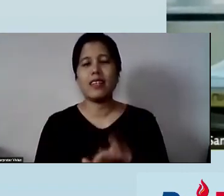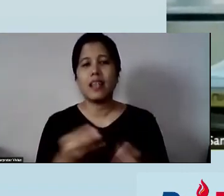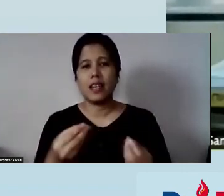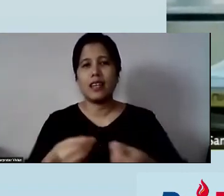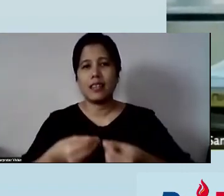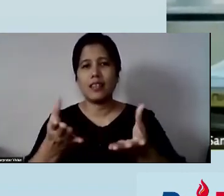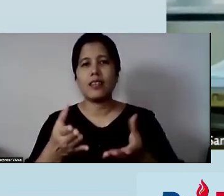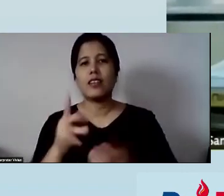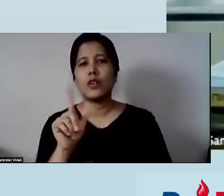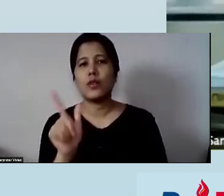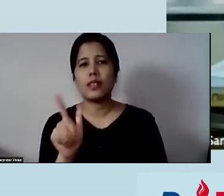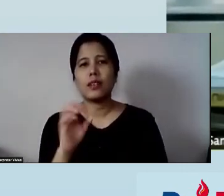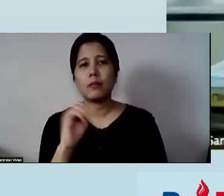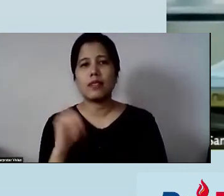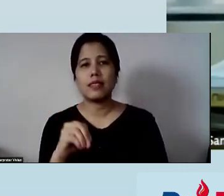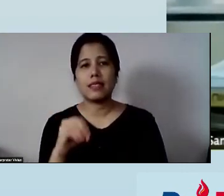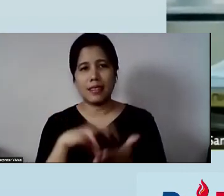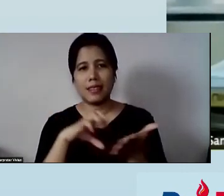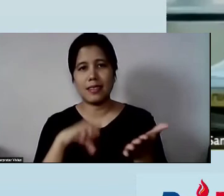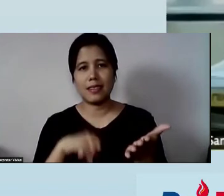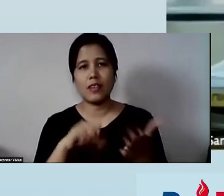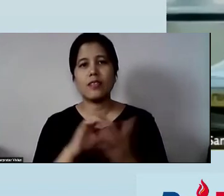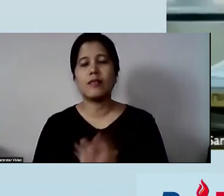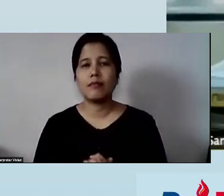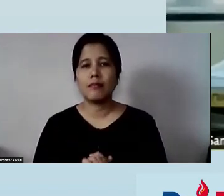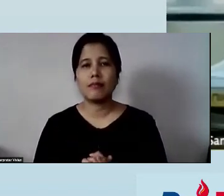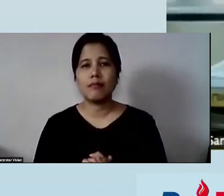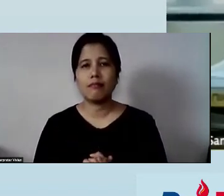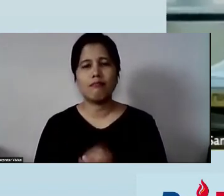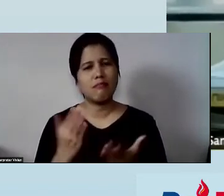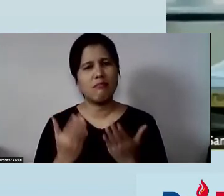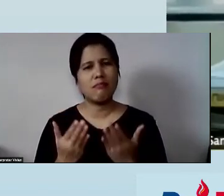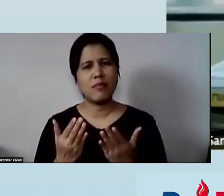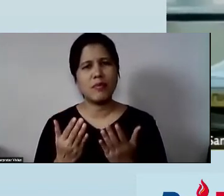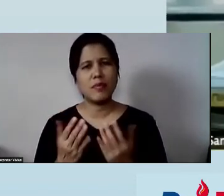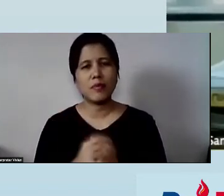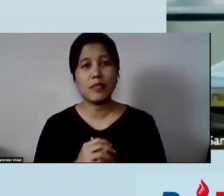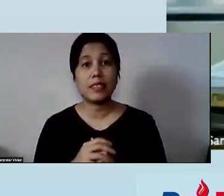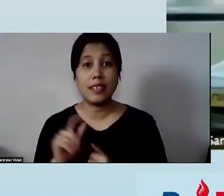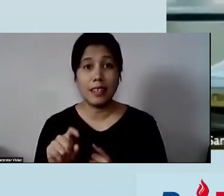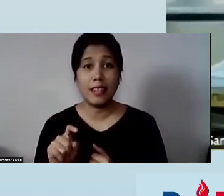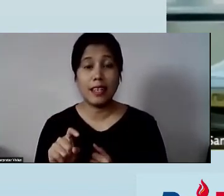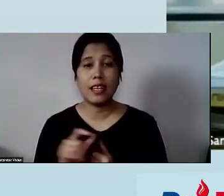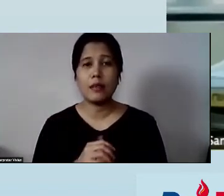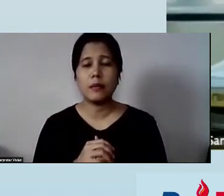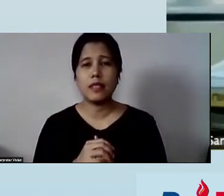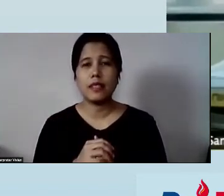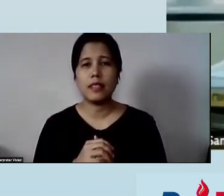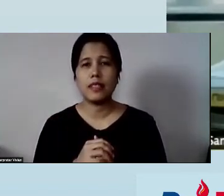full discount. Eh, medyo kwan eh, kailangan pa sigurong